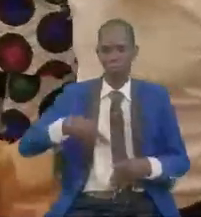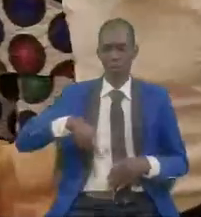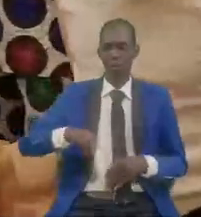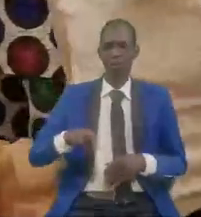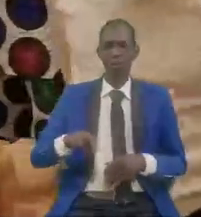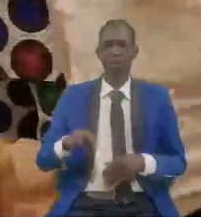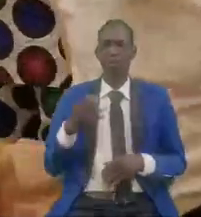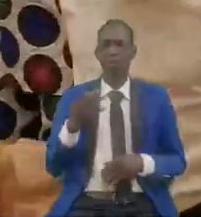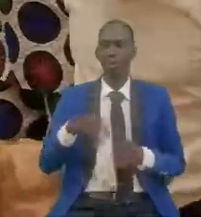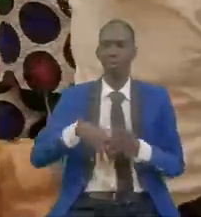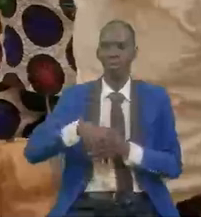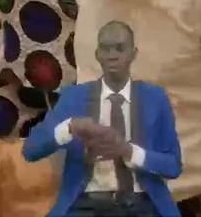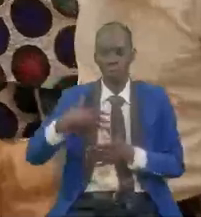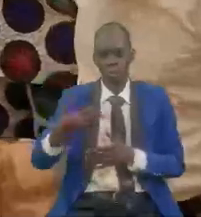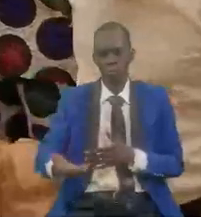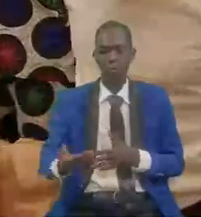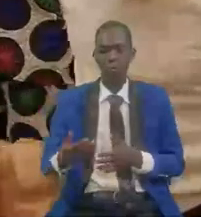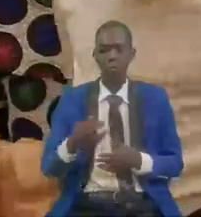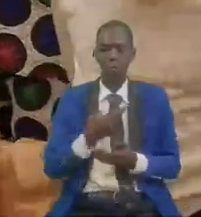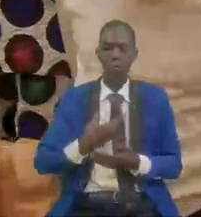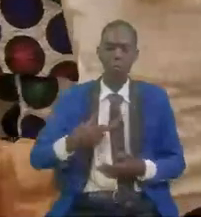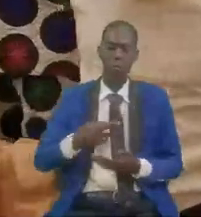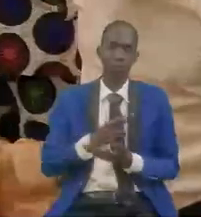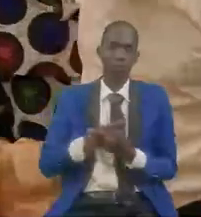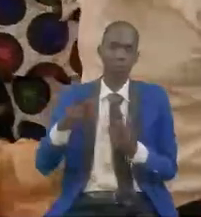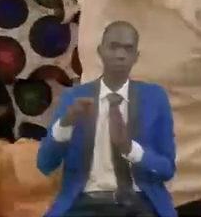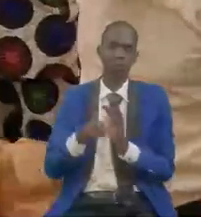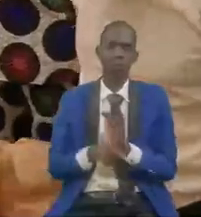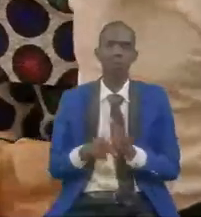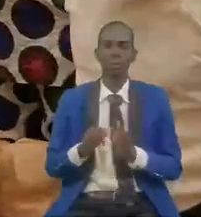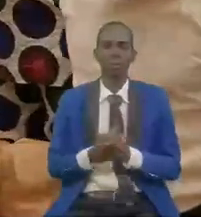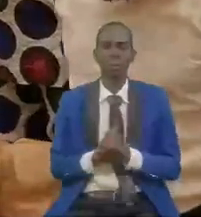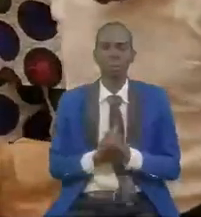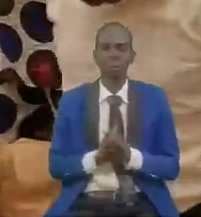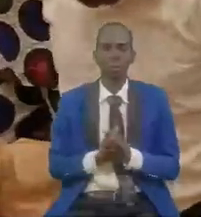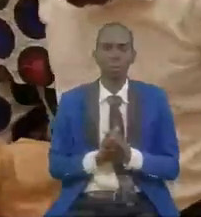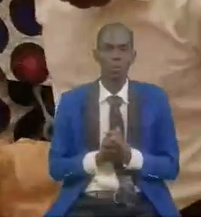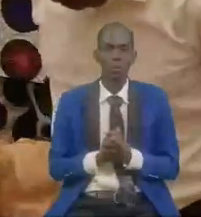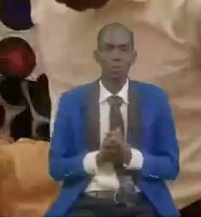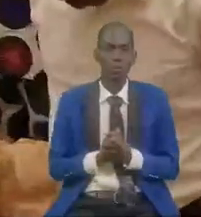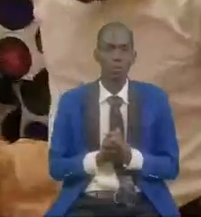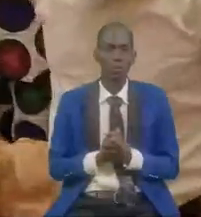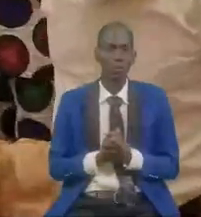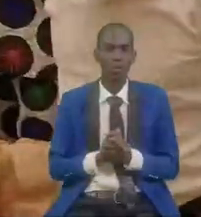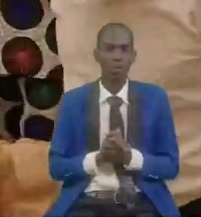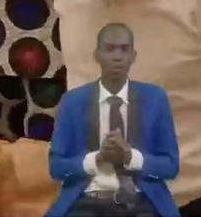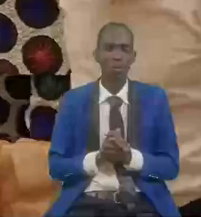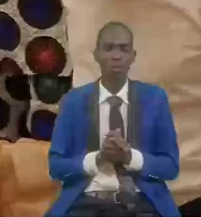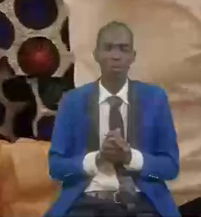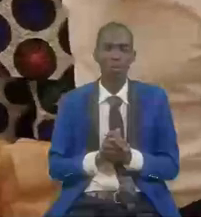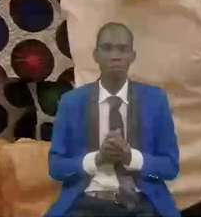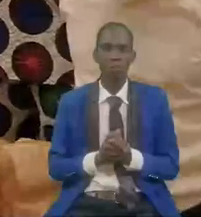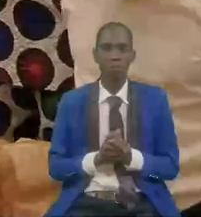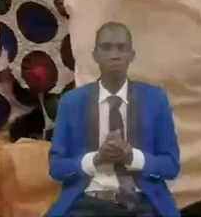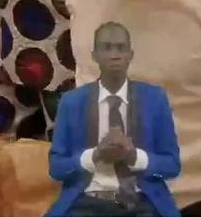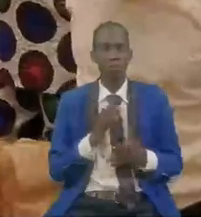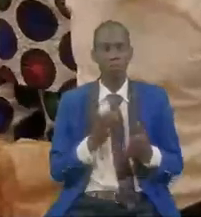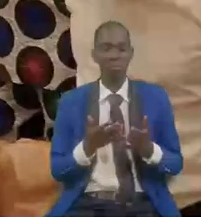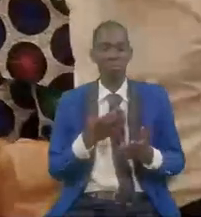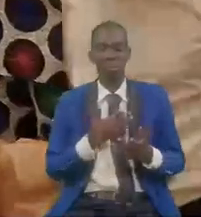n'allez pas jouer de la religion de justice extérieure. Externe,